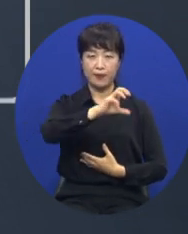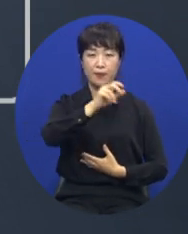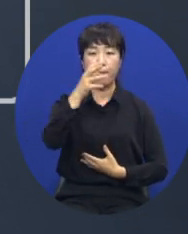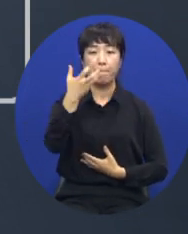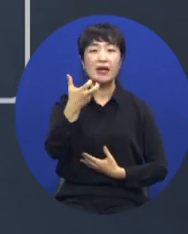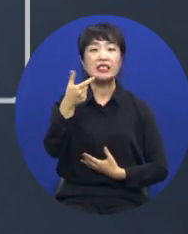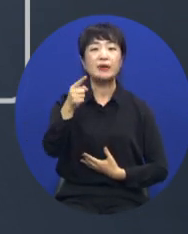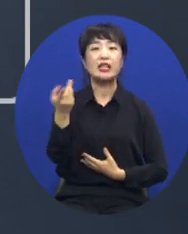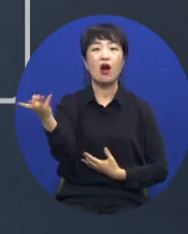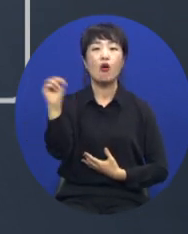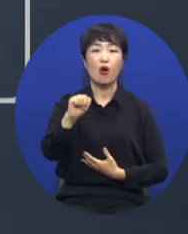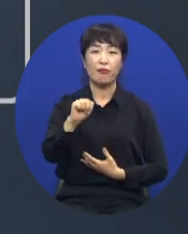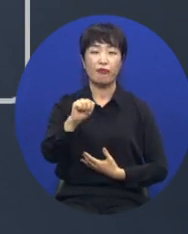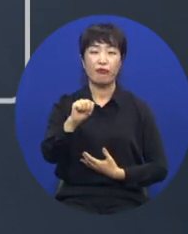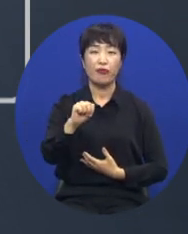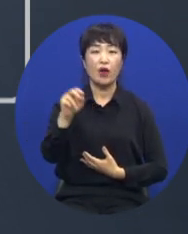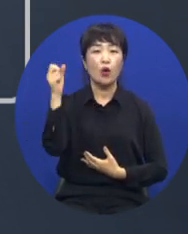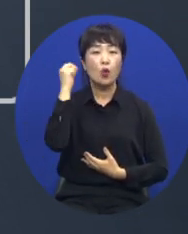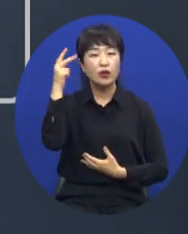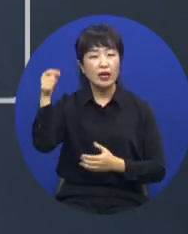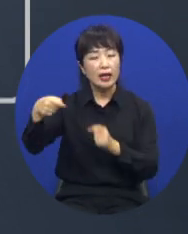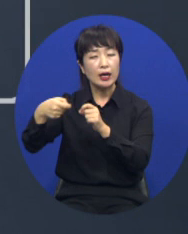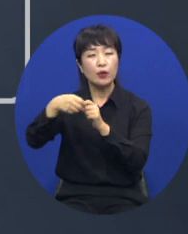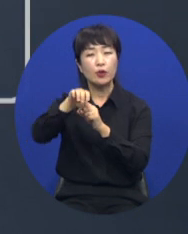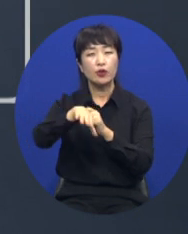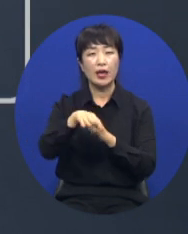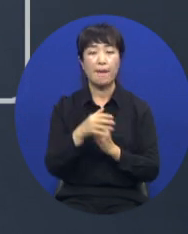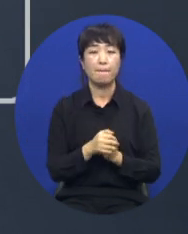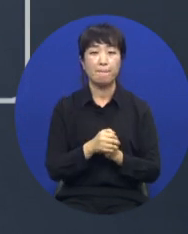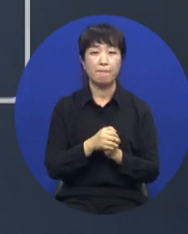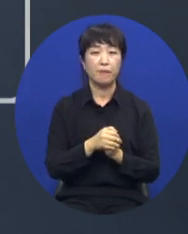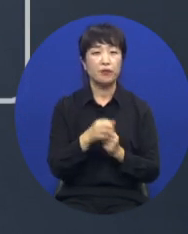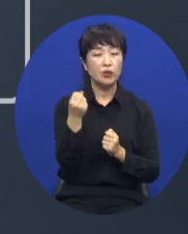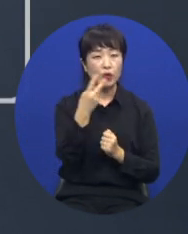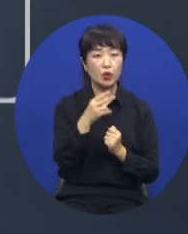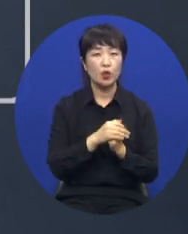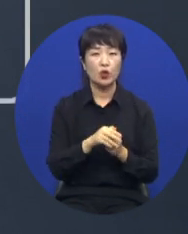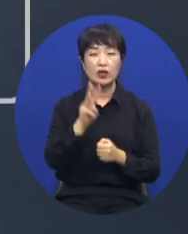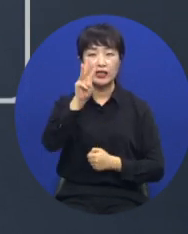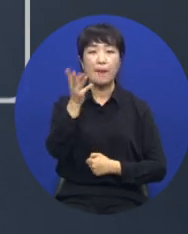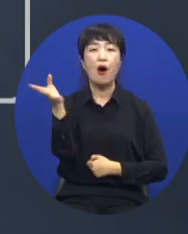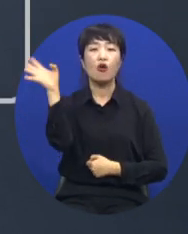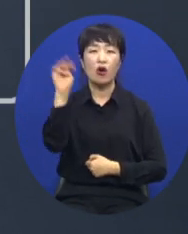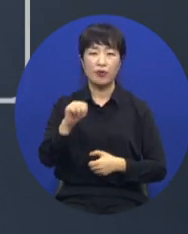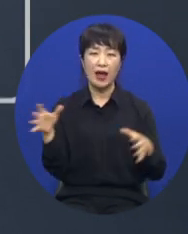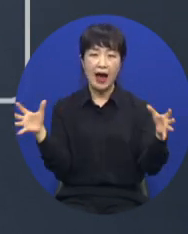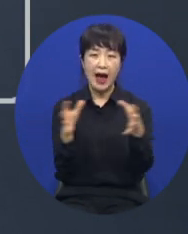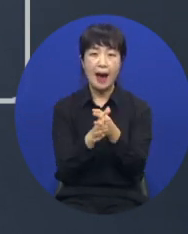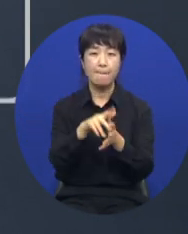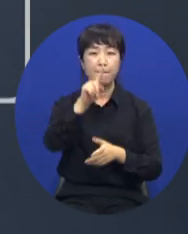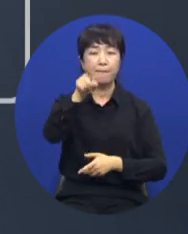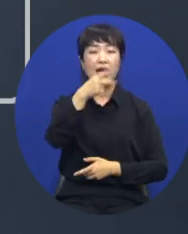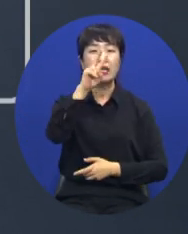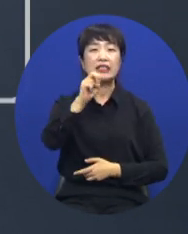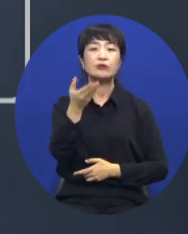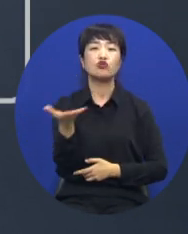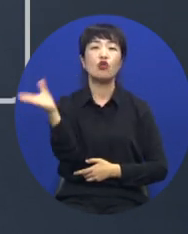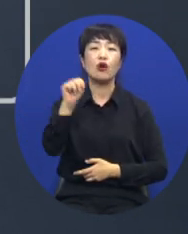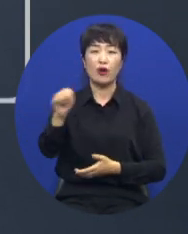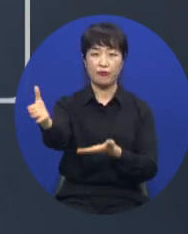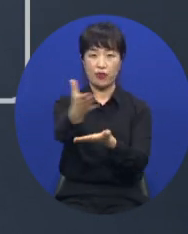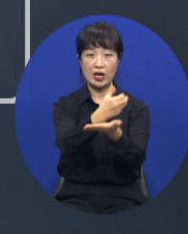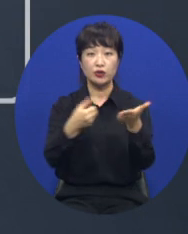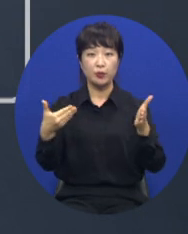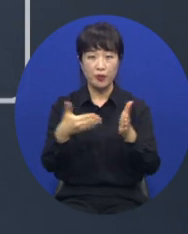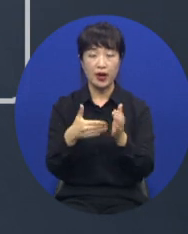원, 제주시내 모처에서 45억 원, 그리고 추가 회수한 3억 원 등 모두 129억 원이